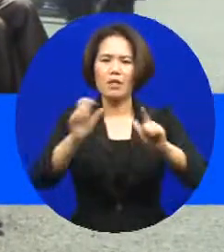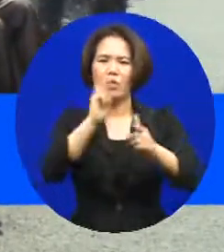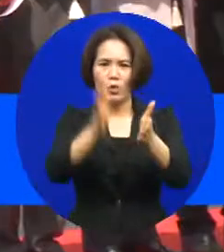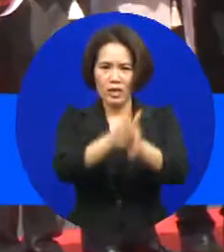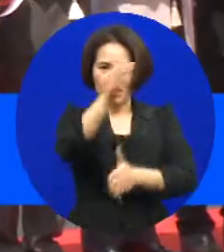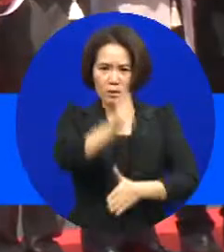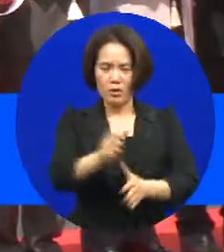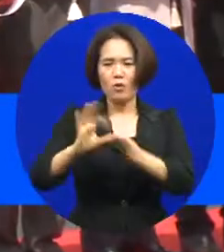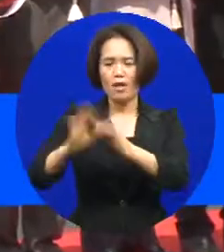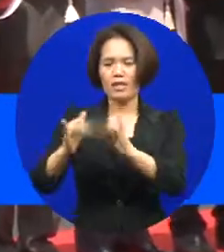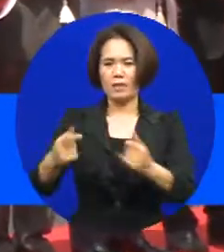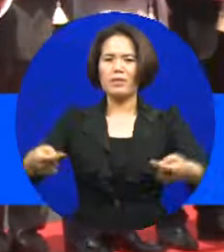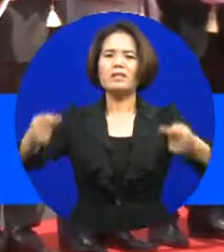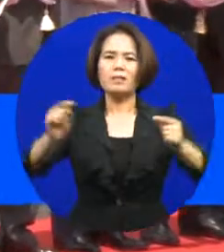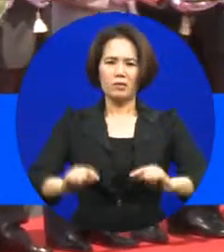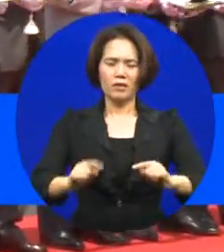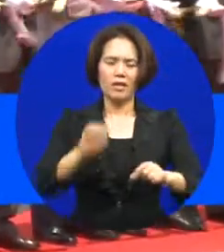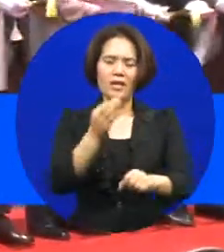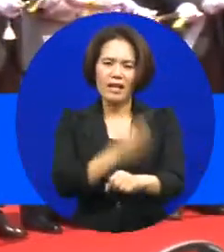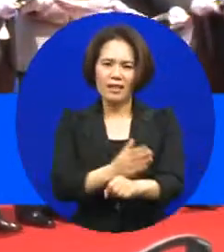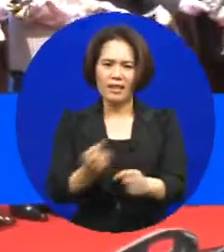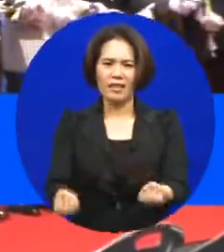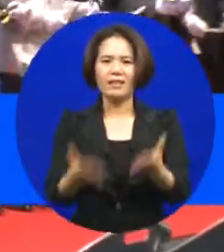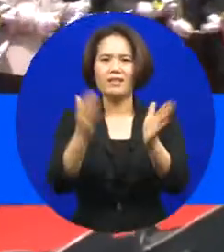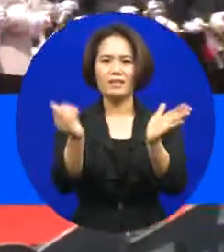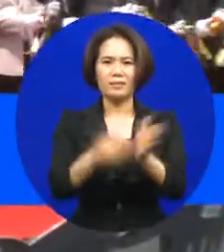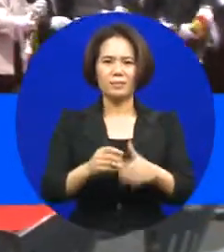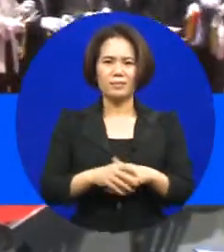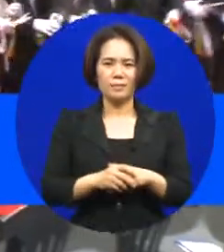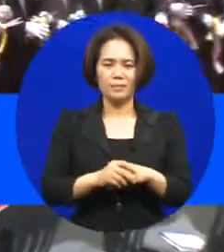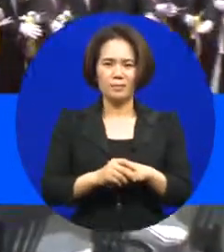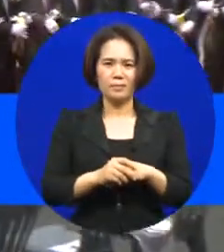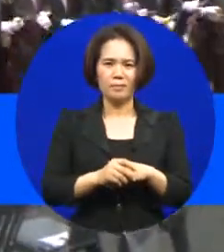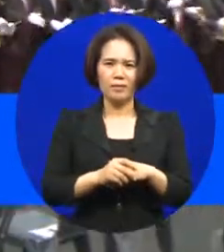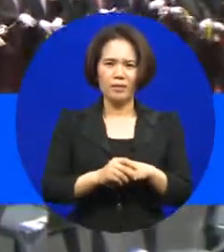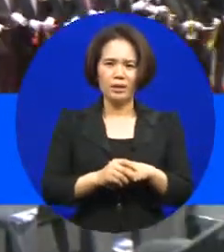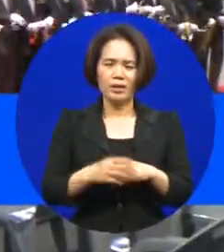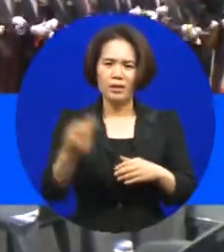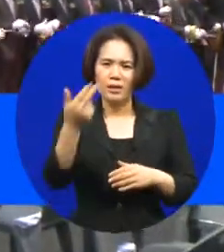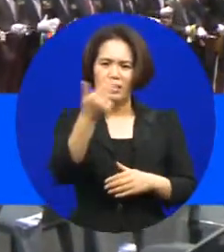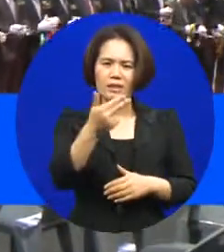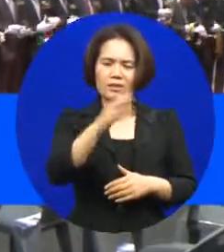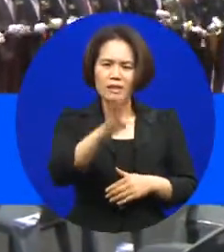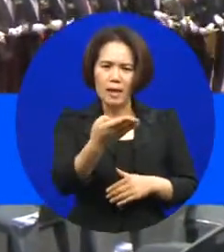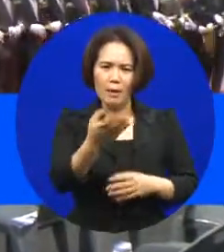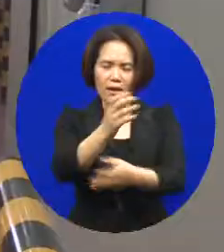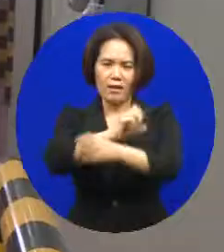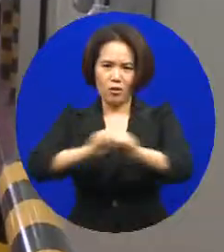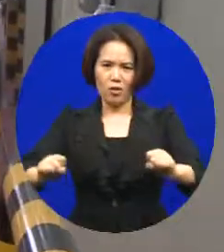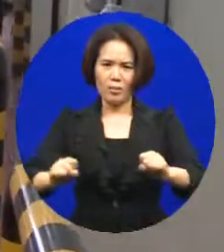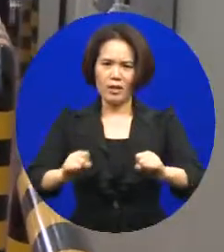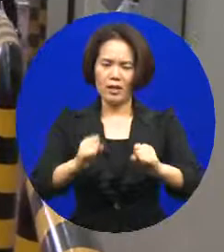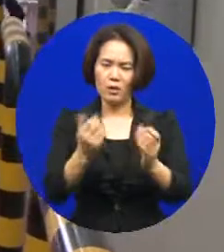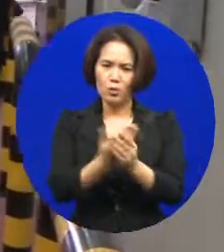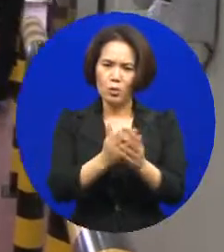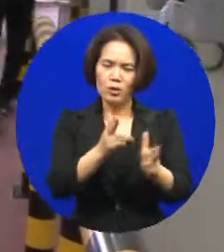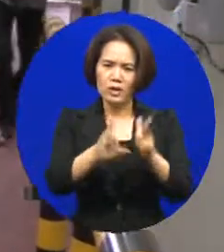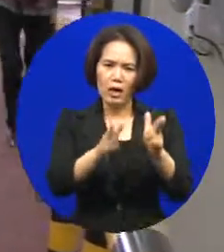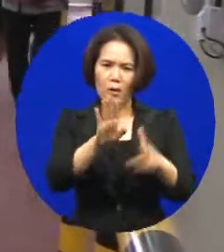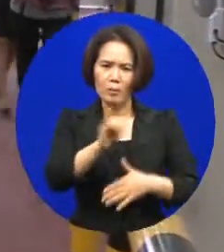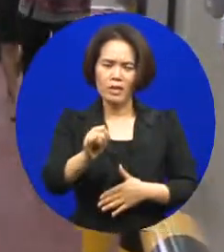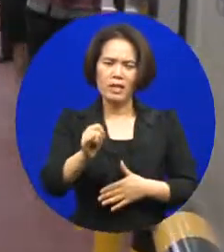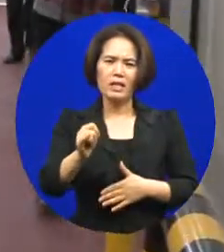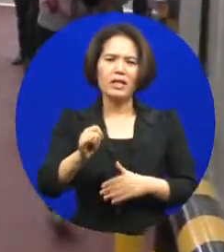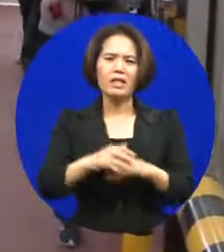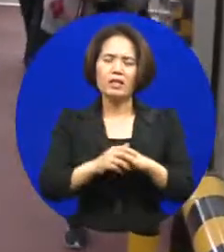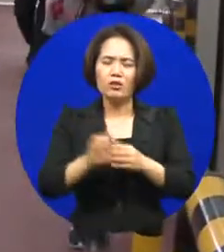많은 관계자들이 참석한 가운데 간소한 준공식이 있었습니다. 7,400여 제곱미터 부지에 총 사업비 39억